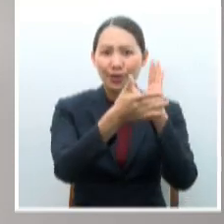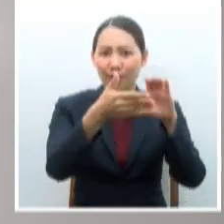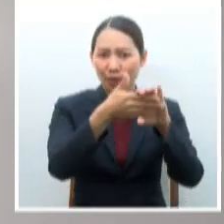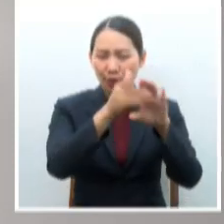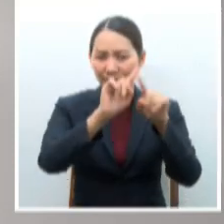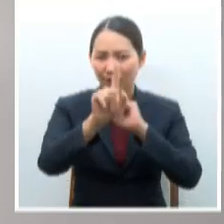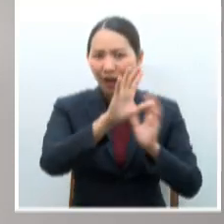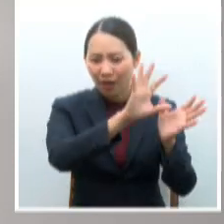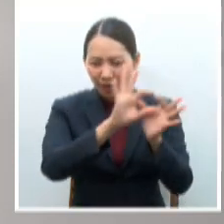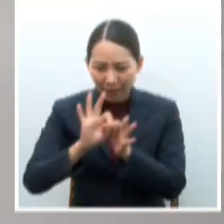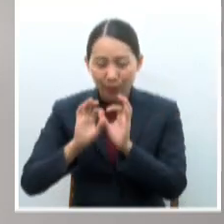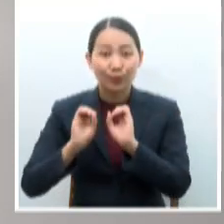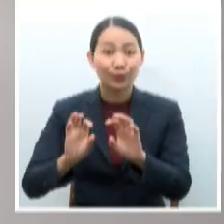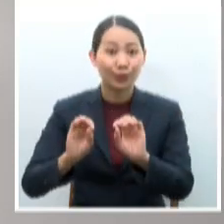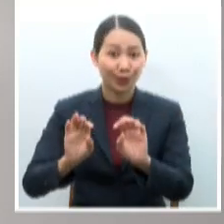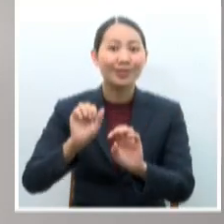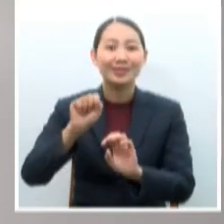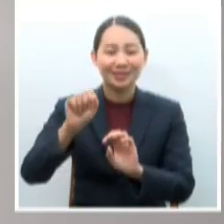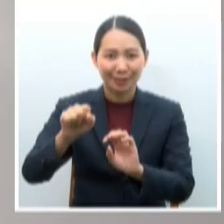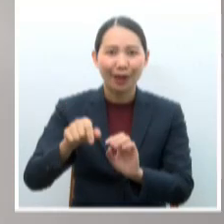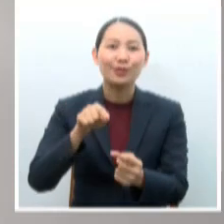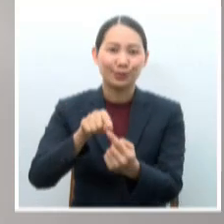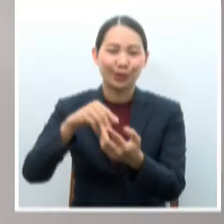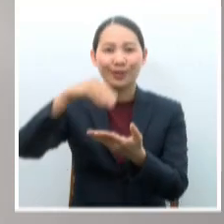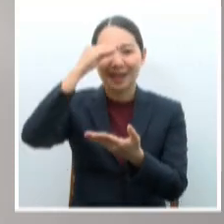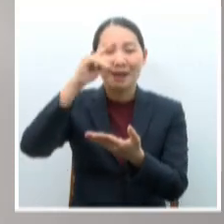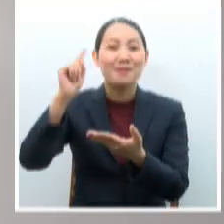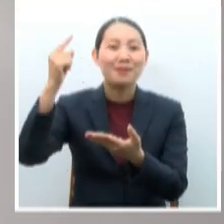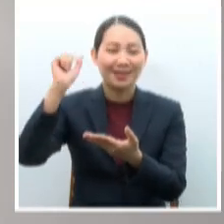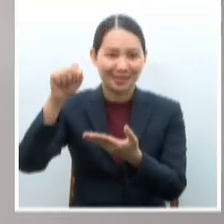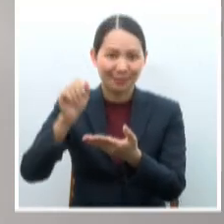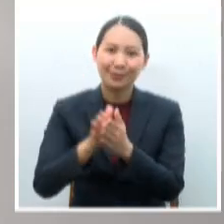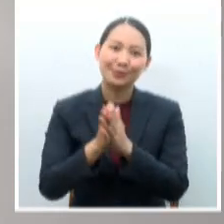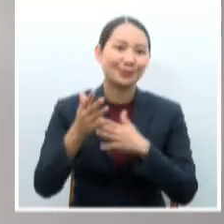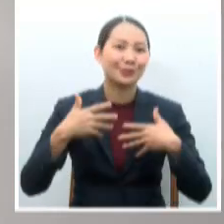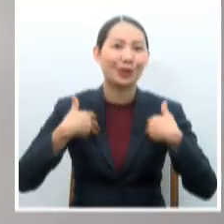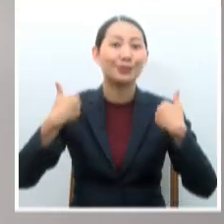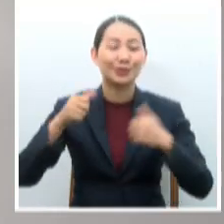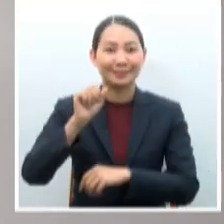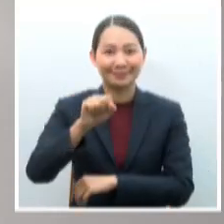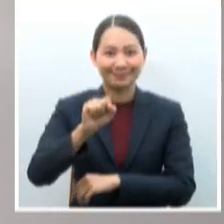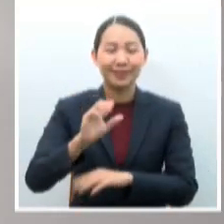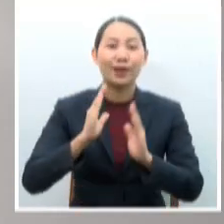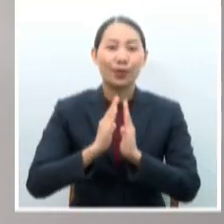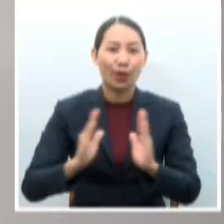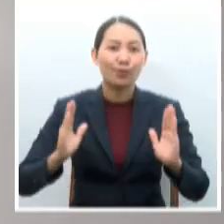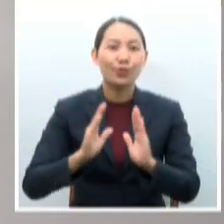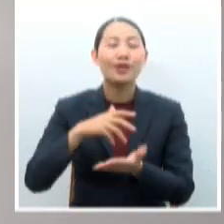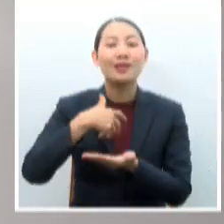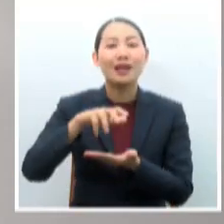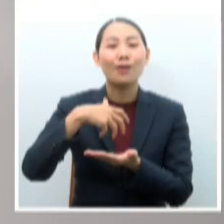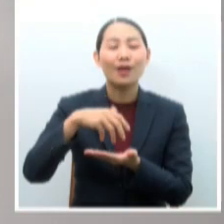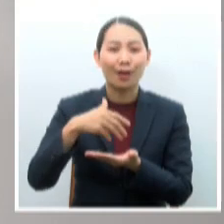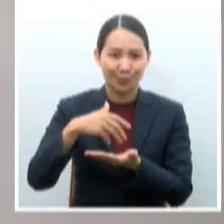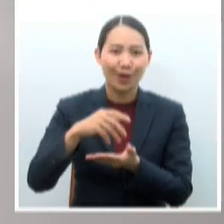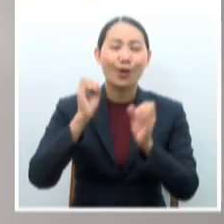สำหรับเด็กยุคนี้ได้ทั้งความรู้แล้วก็ความสุขในการเรียนด้วยนะคะขอบคุณซีรีส์ชุดนี้ทำให้เราได้รู้จักกับครูอิวครูสอนภาษา